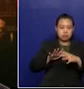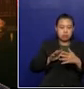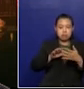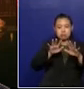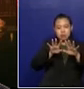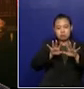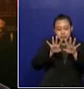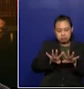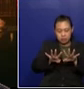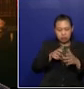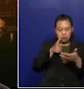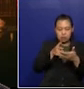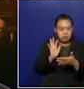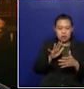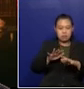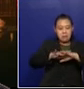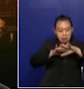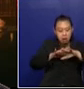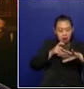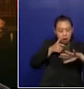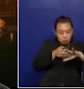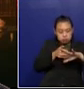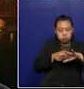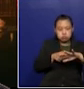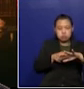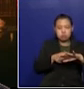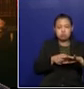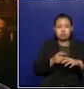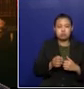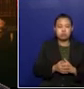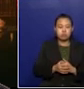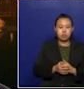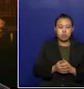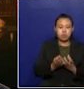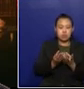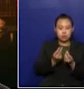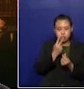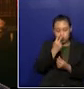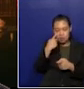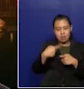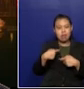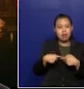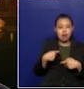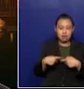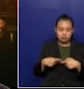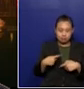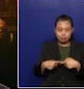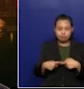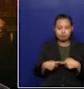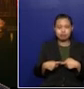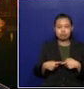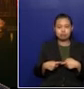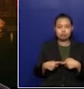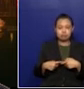ท่านว่าใครมี QR โค้ดและบาร์โค้ดอ่านอย่างนี้ฮะตัวเลขออกมามันคนละเรื่องนะฮะท่านนายกรัฐมนตรีอย่าให้เขาหลอกนะ